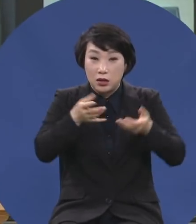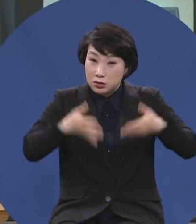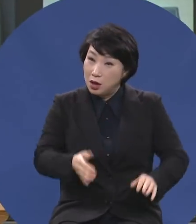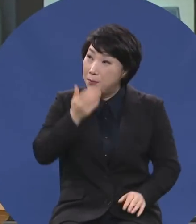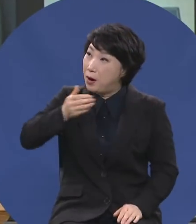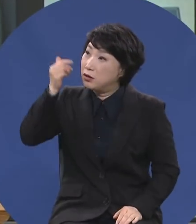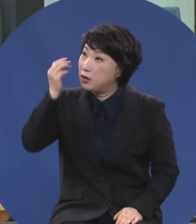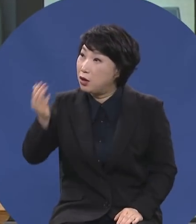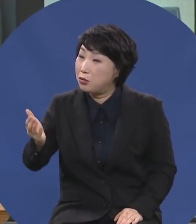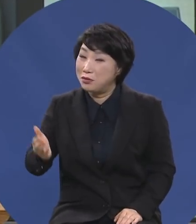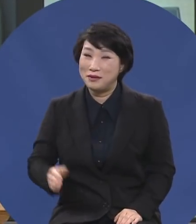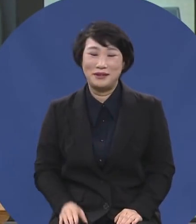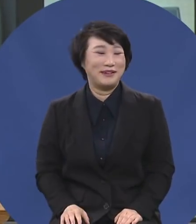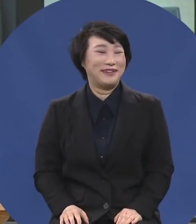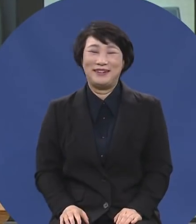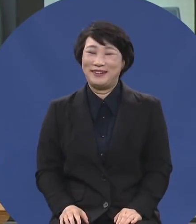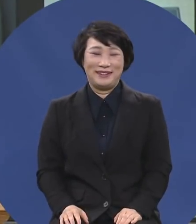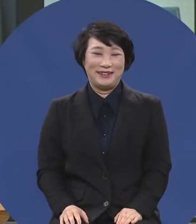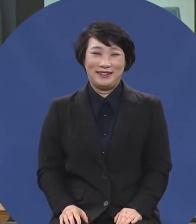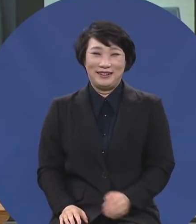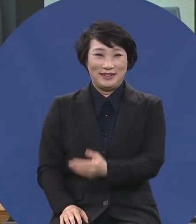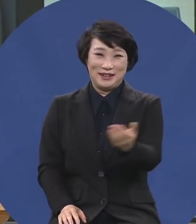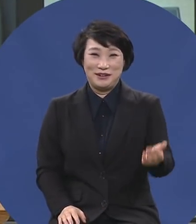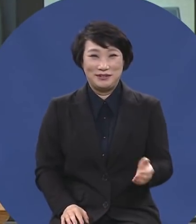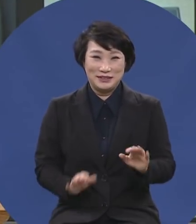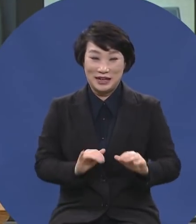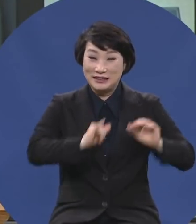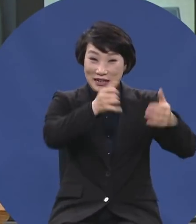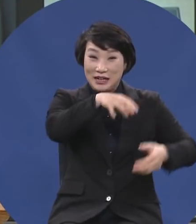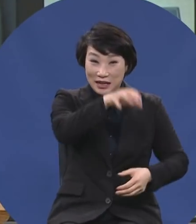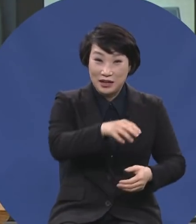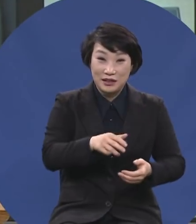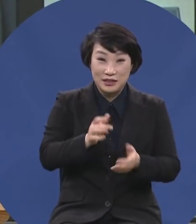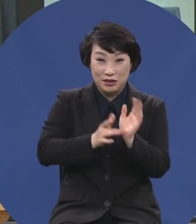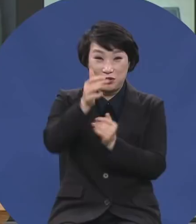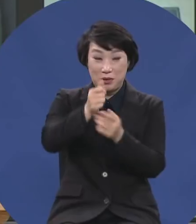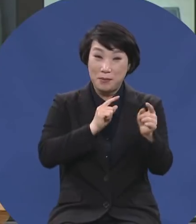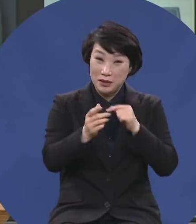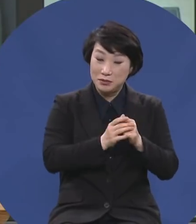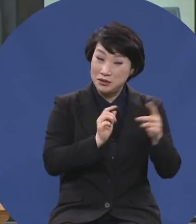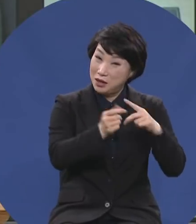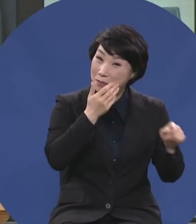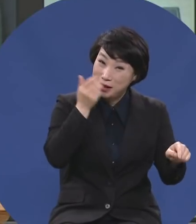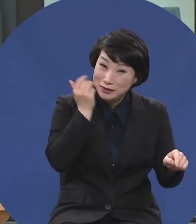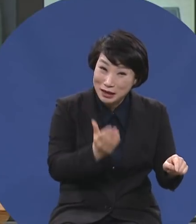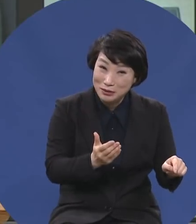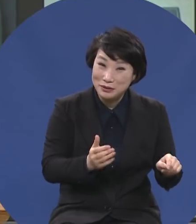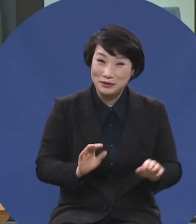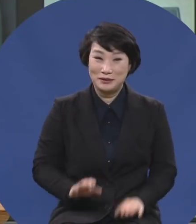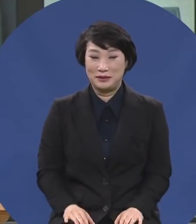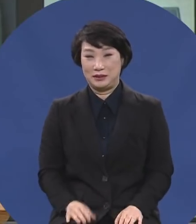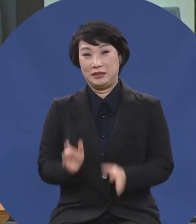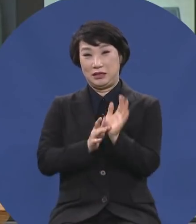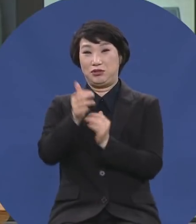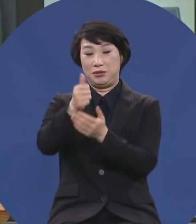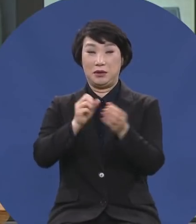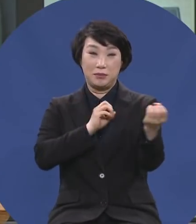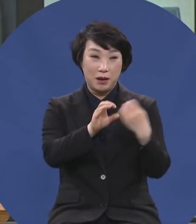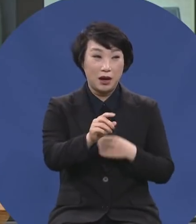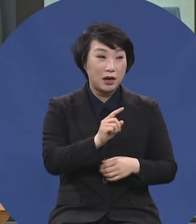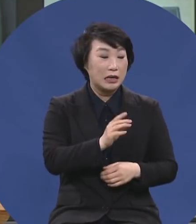근데 세상에 주님의 말씀을 맑게 알아듣었어요. 예수께서 대답하시되